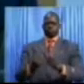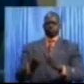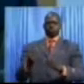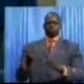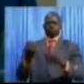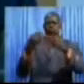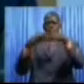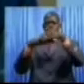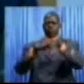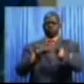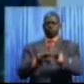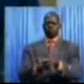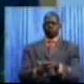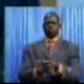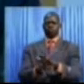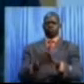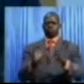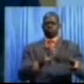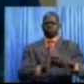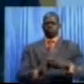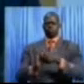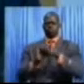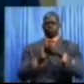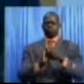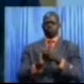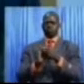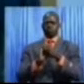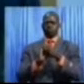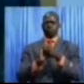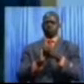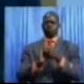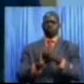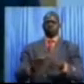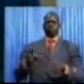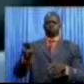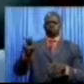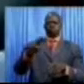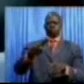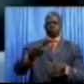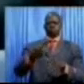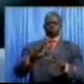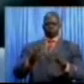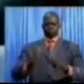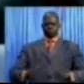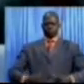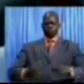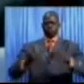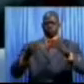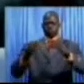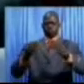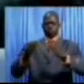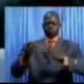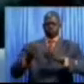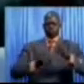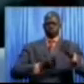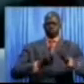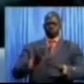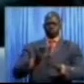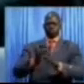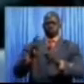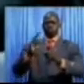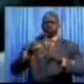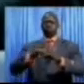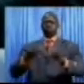intégration et de sa solidarité. À votre accession à la magistrature suprême à l'issue des